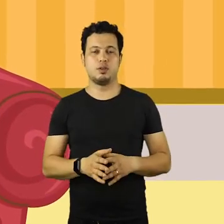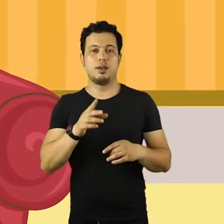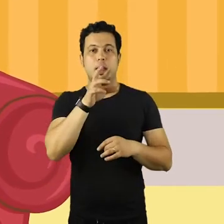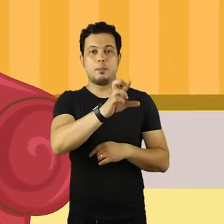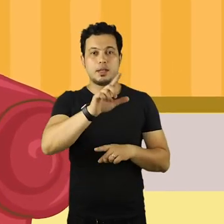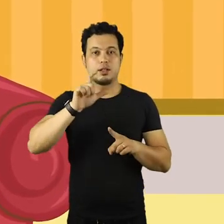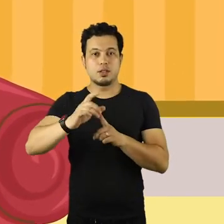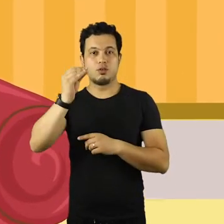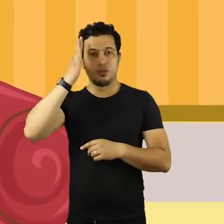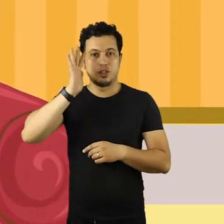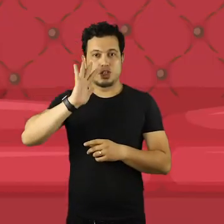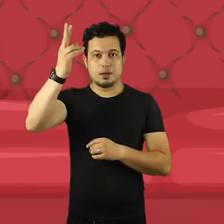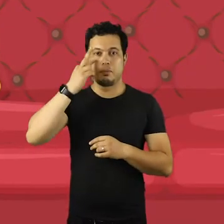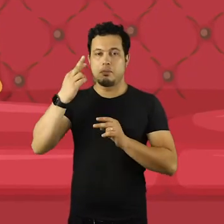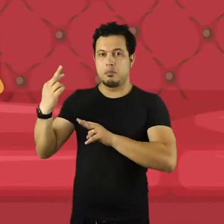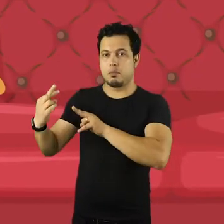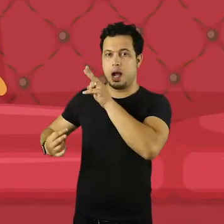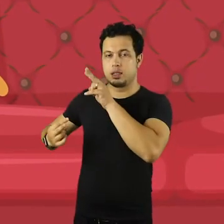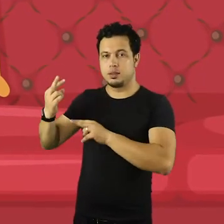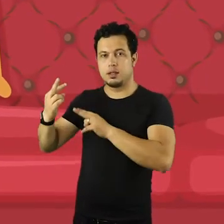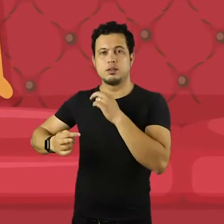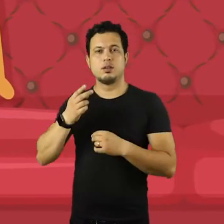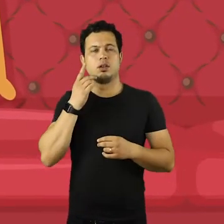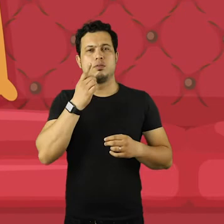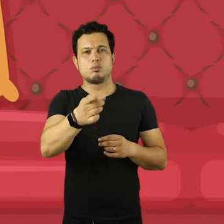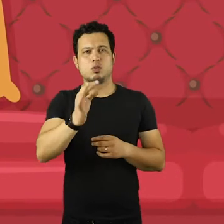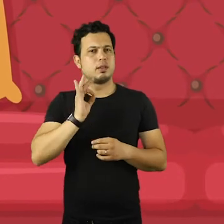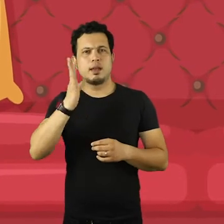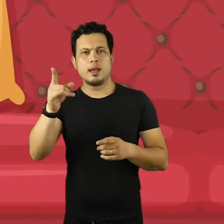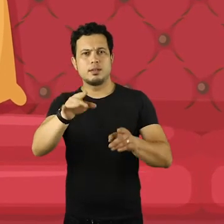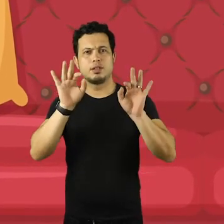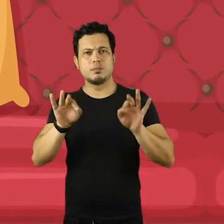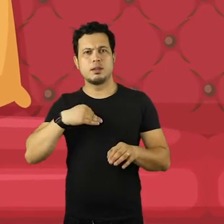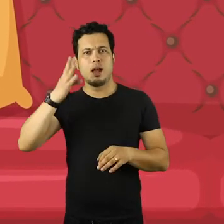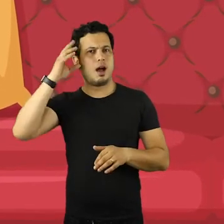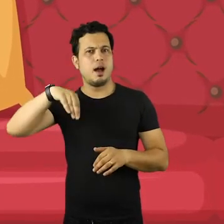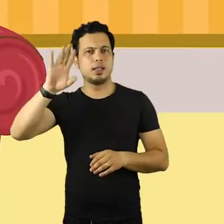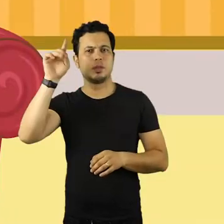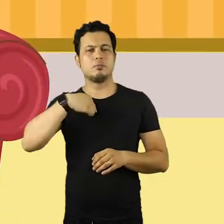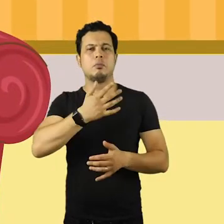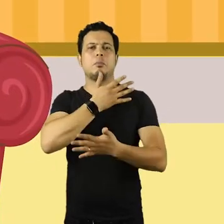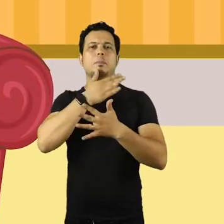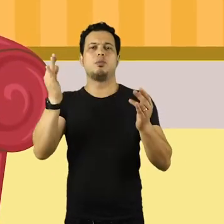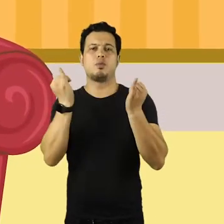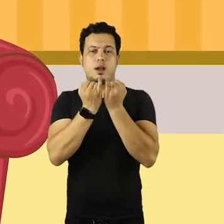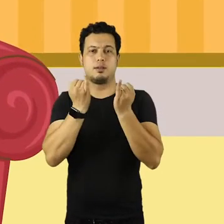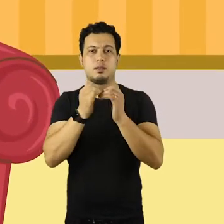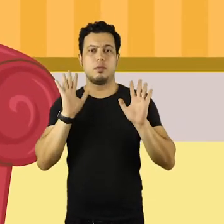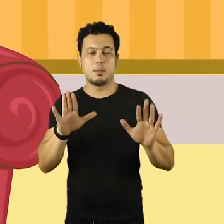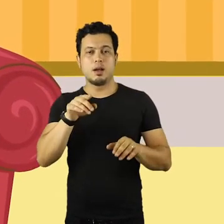şaşkın bir şekilde birbirine baktılar. Bu da neydi şimdi? Bilmiyorum